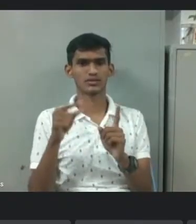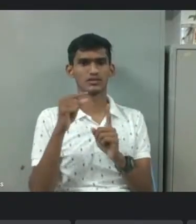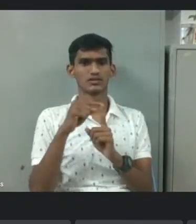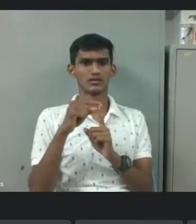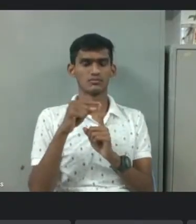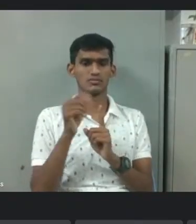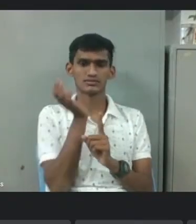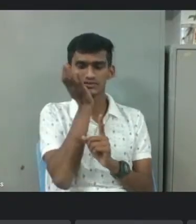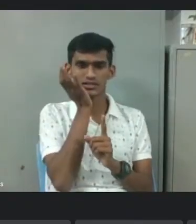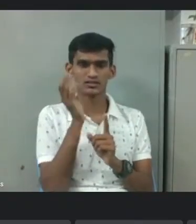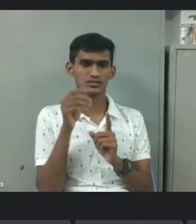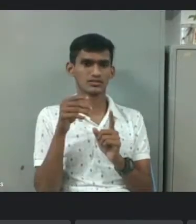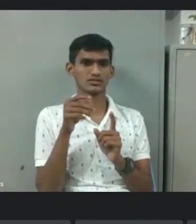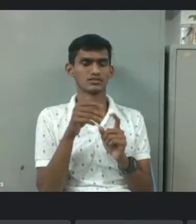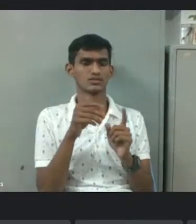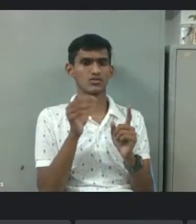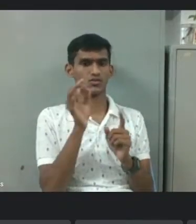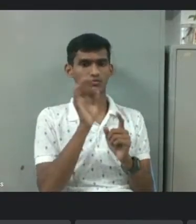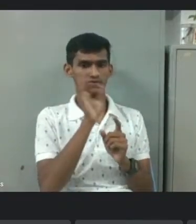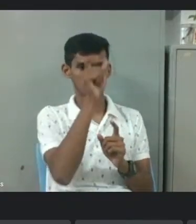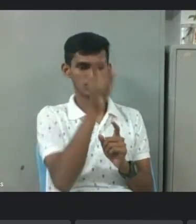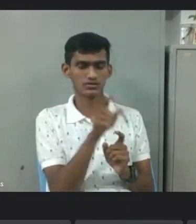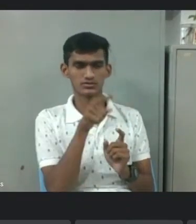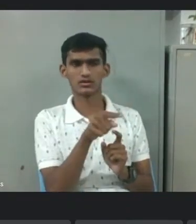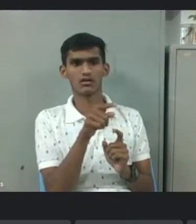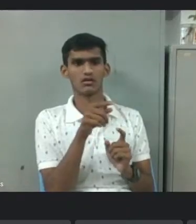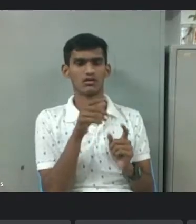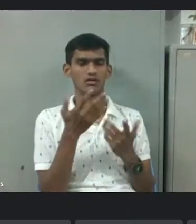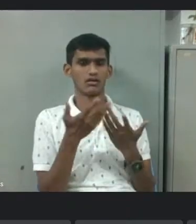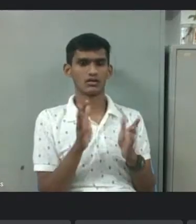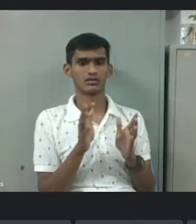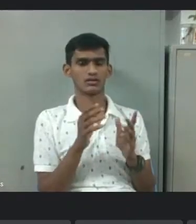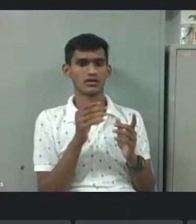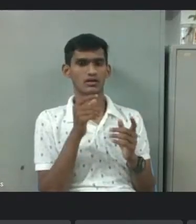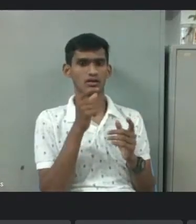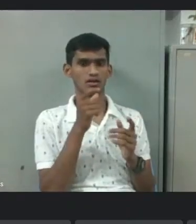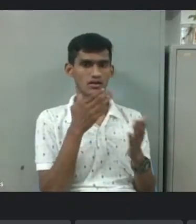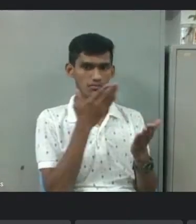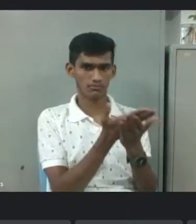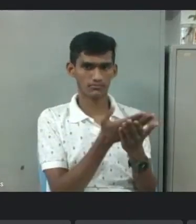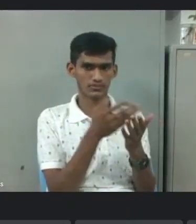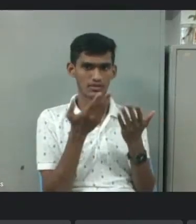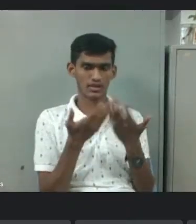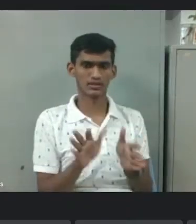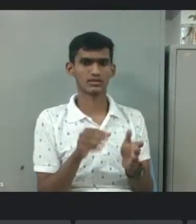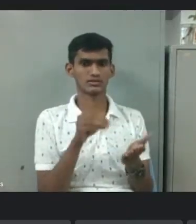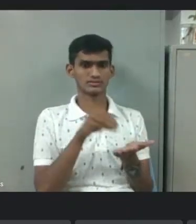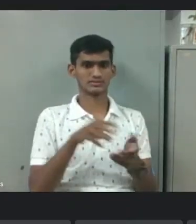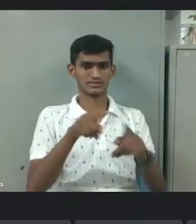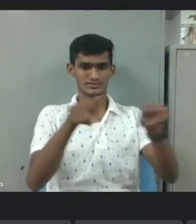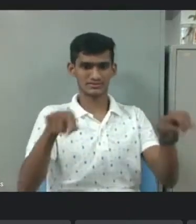കൂടാനോ അല്ലെങ്കിൽ അതിലുള്ള ഒരാളെ സ്വാധീനിക്കാനോ, പിന്നെ ഈ പറഞ്ഞതുപോലെ ആരെങ്കിലും നിങ്ങൾക്ക് ആ സ്ഥലം തരാൻ തയ്യാറാണെങ്കിൽ അത്